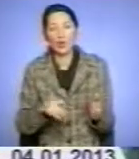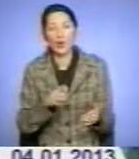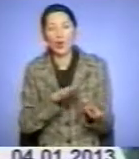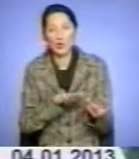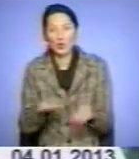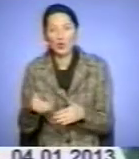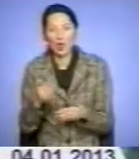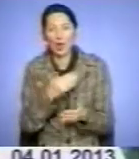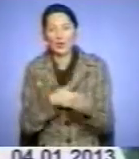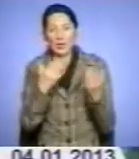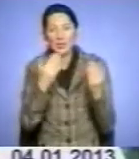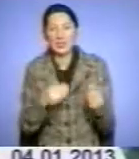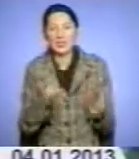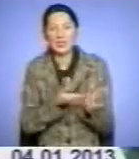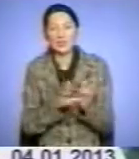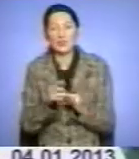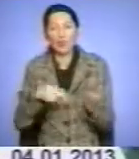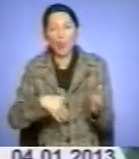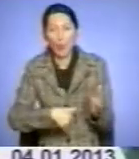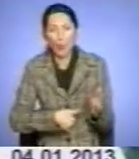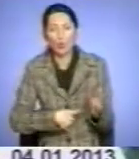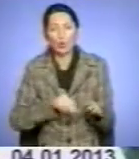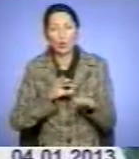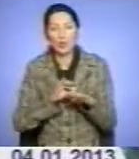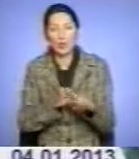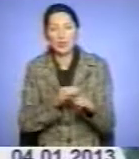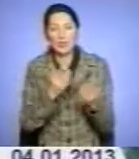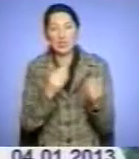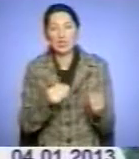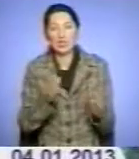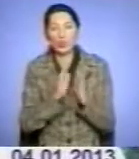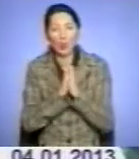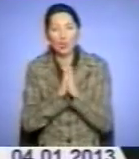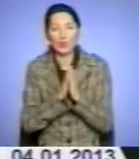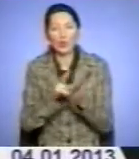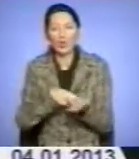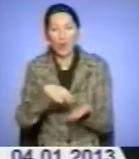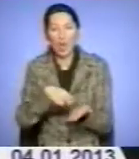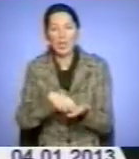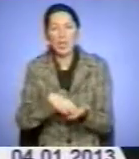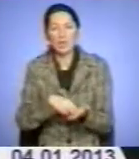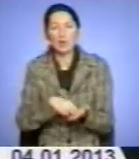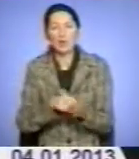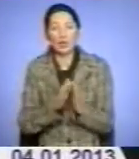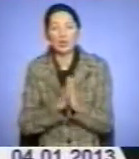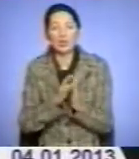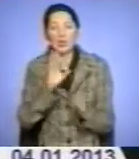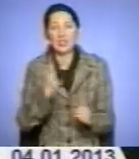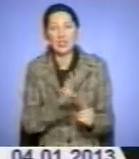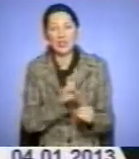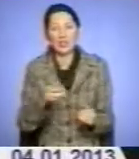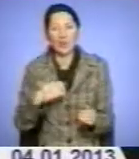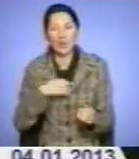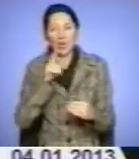дні Різдвяного посту. Провести їх з молитвою і покаянням закликає церква. Ми, віруючі люди,